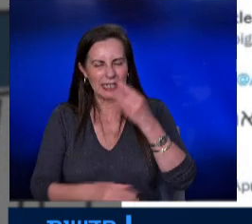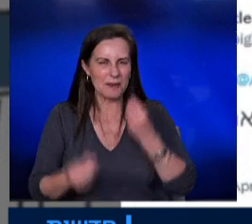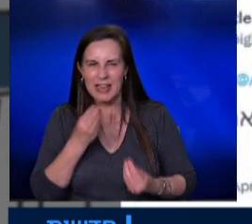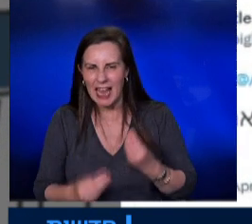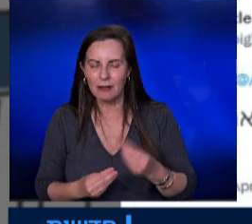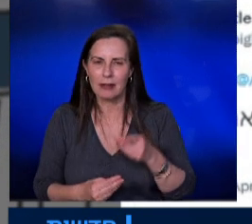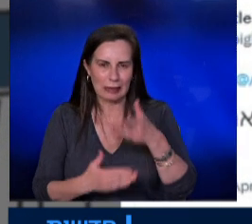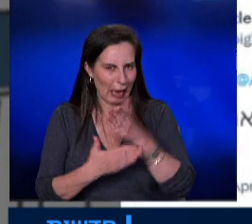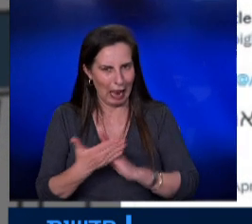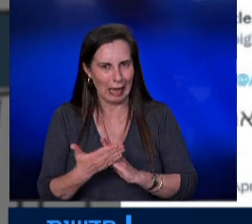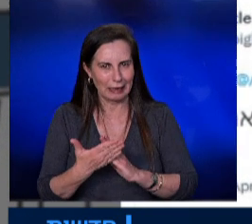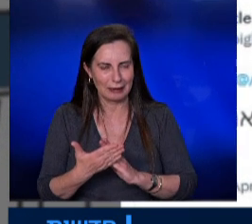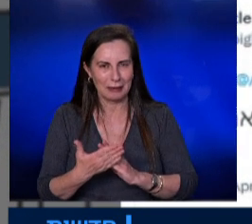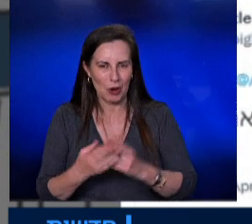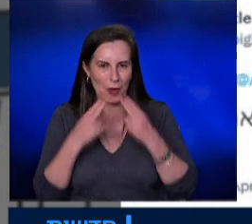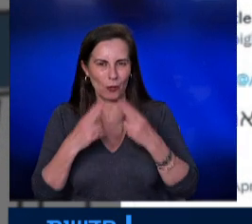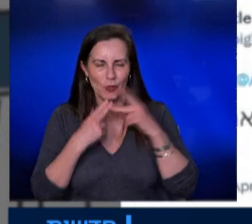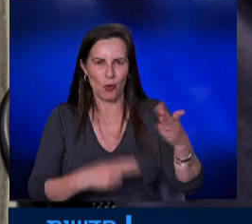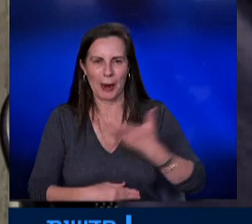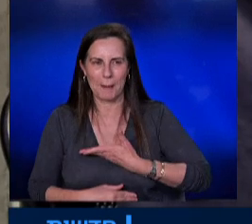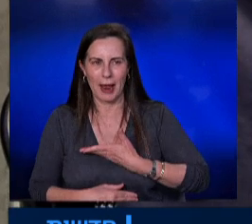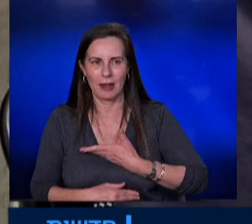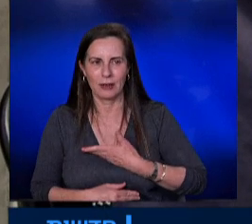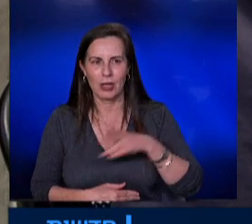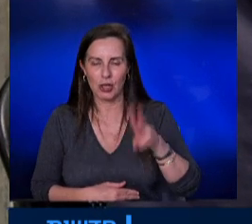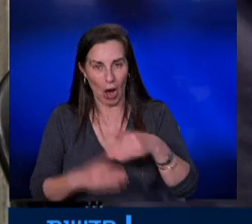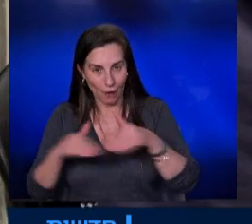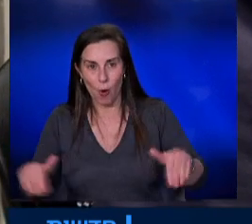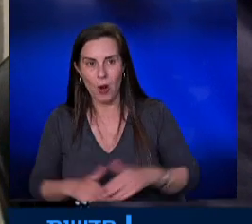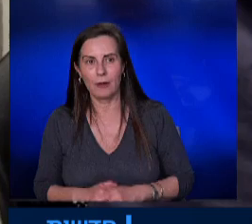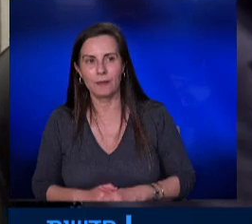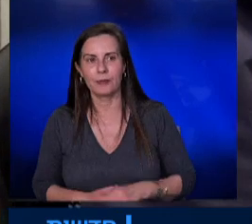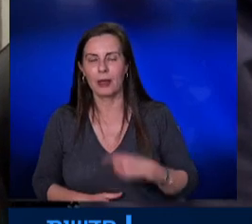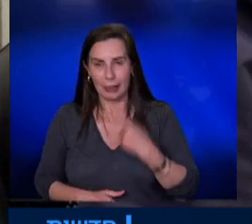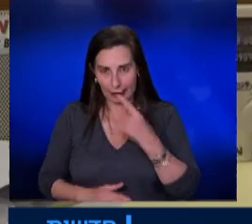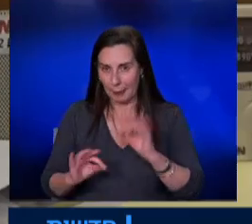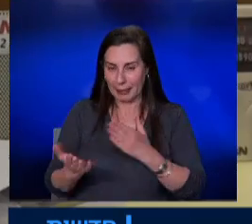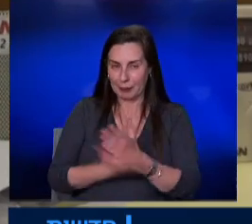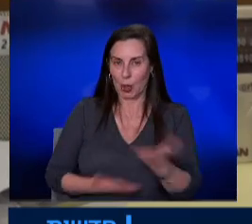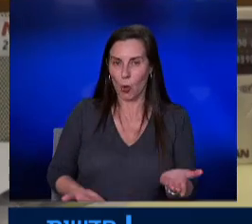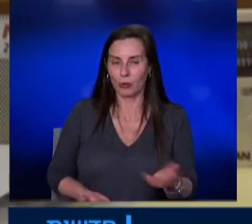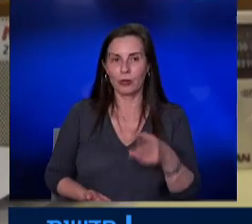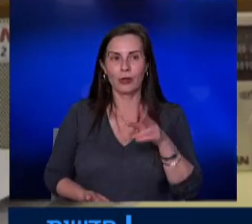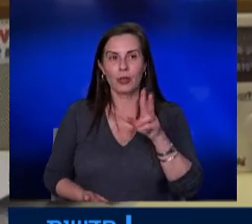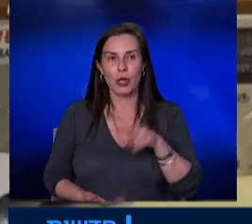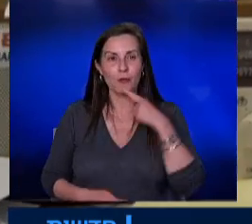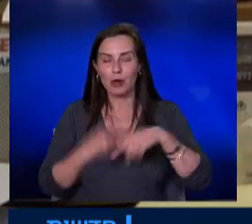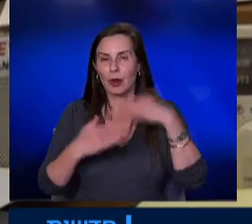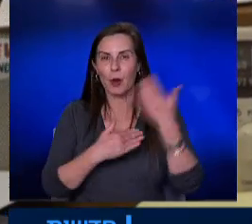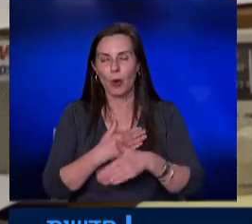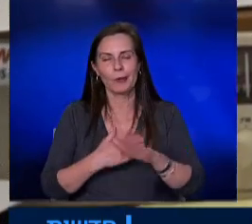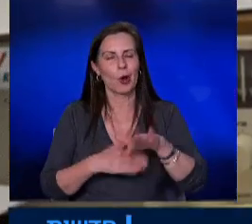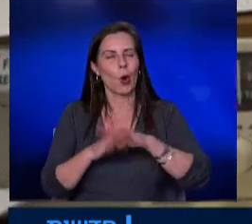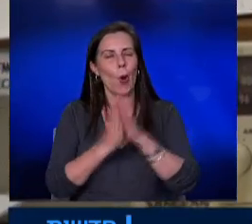הן רק חלק משרשרת התגובות. יש לך קווים אדומים? תראי, אני אגיד לך ממש בכנות. יש בשנים האחרונות